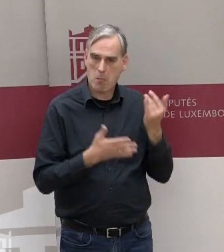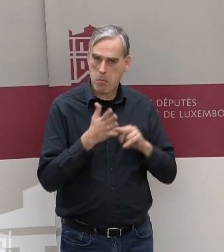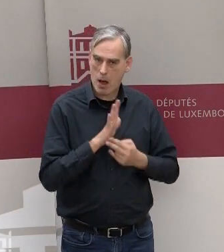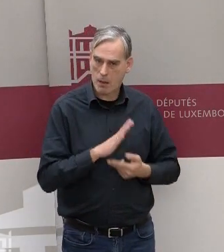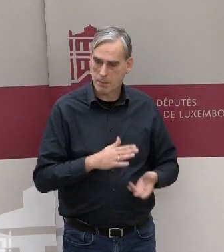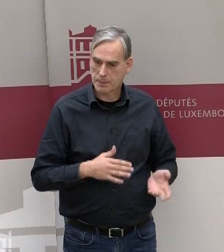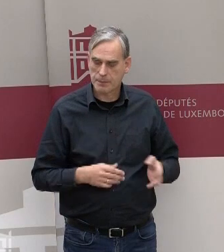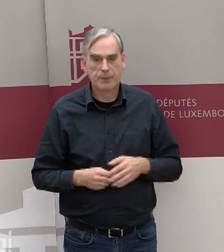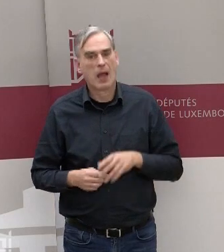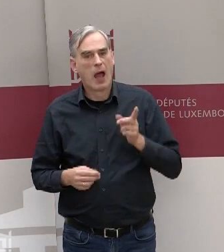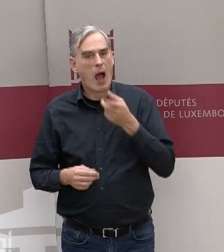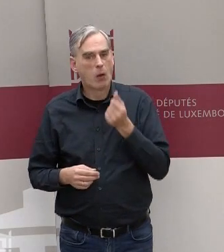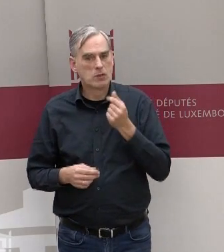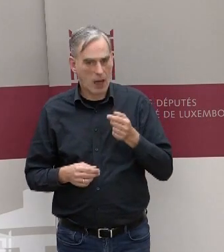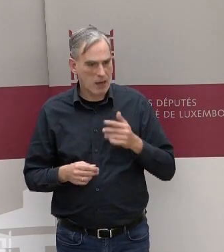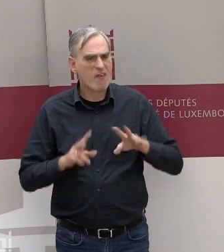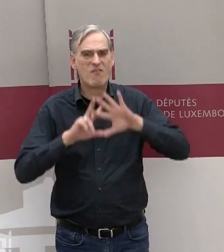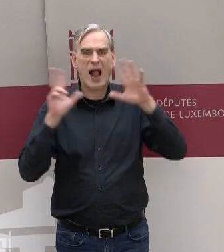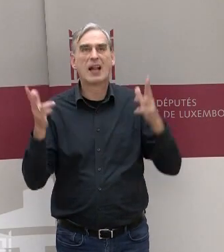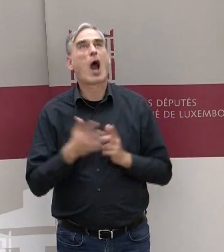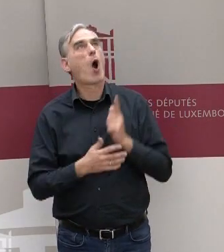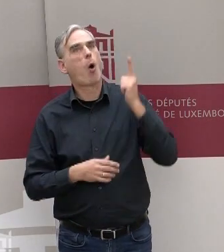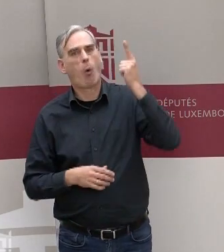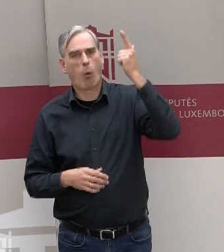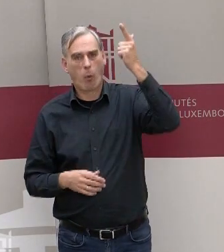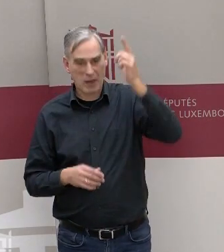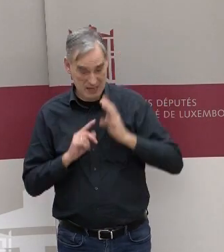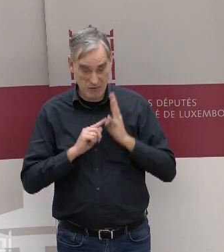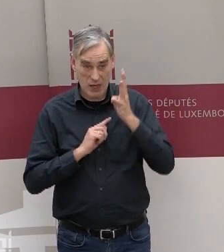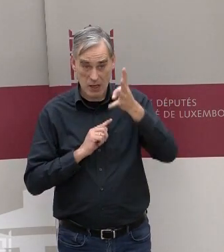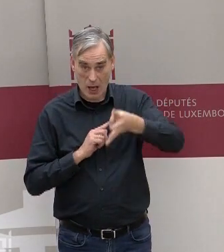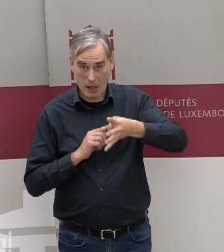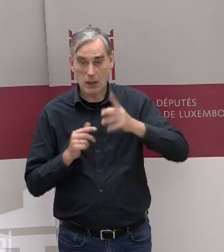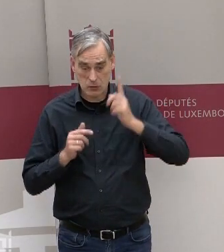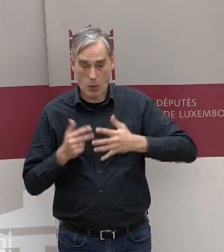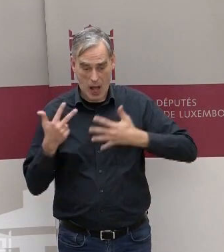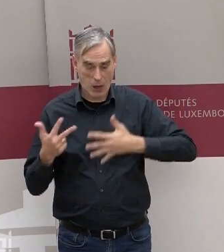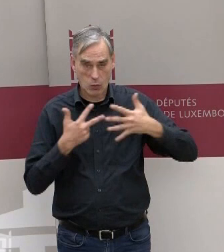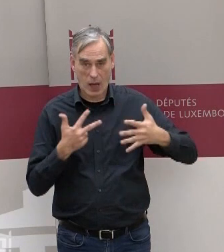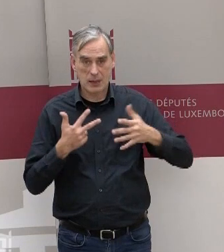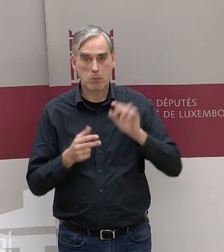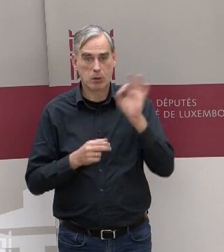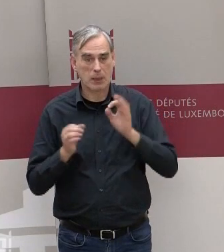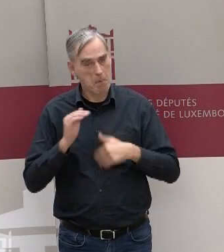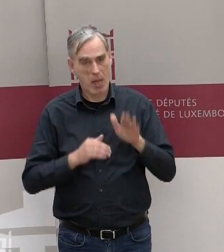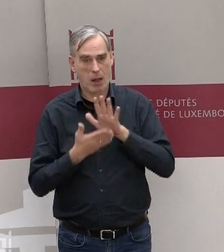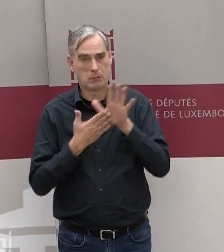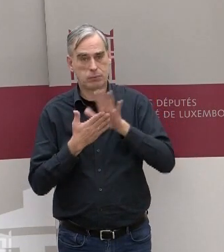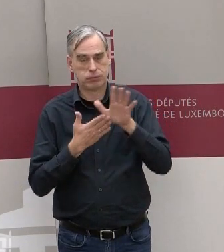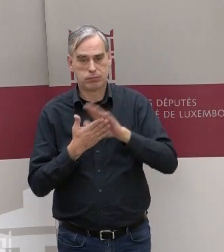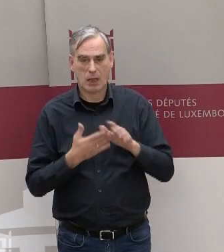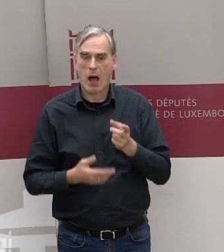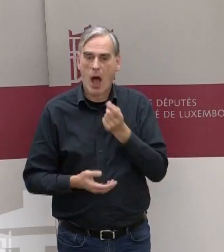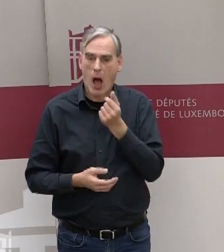um 88% klammern. Das Budget für Zante nehmen um